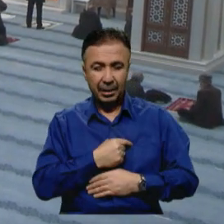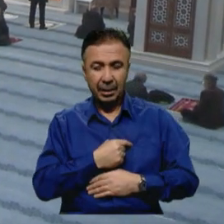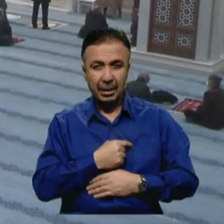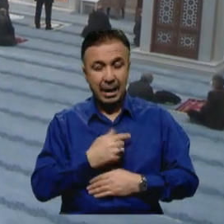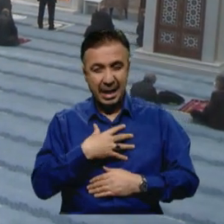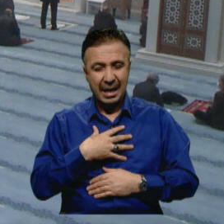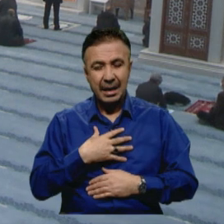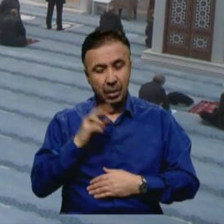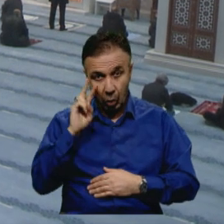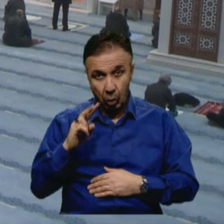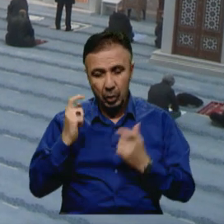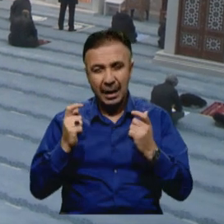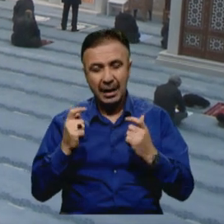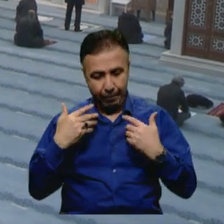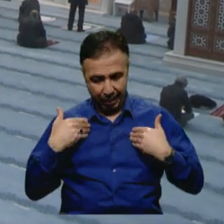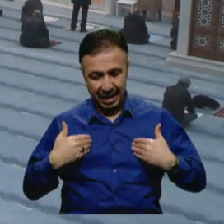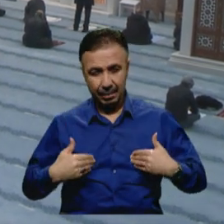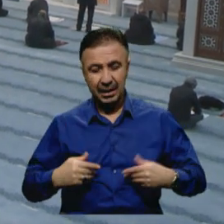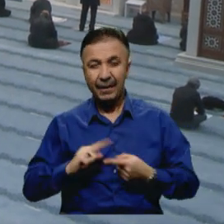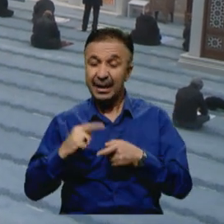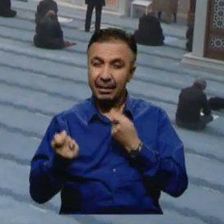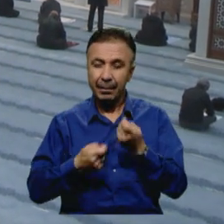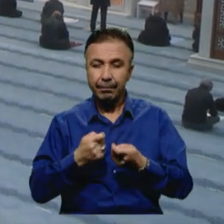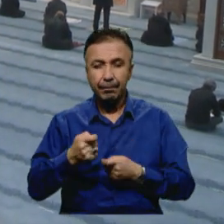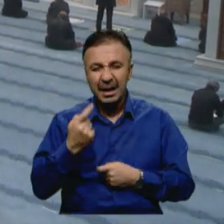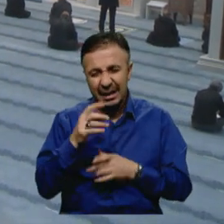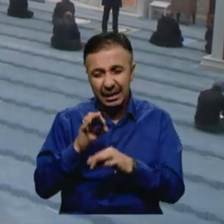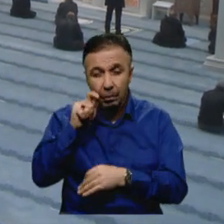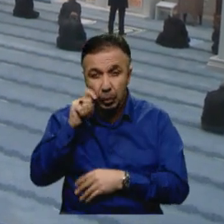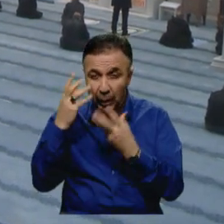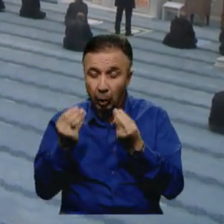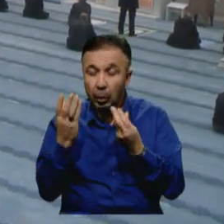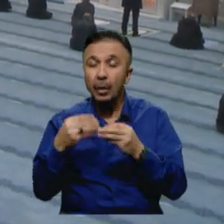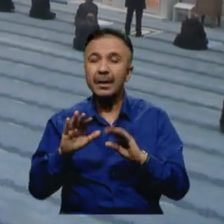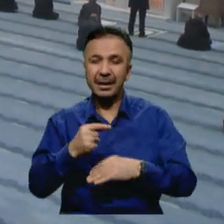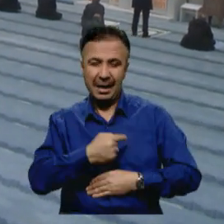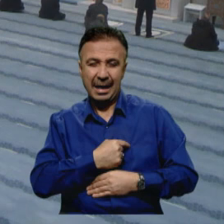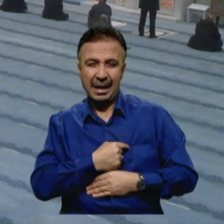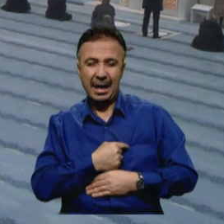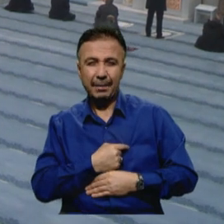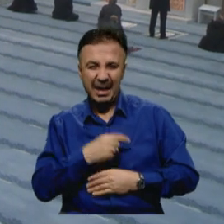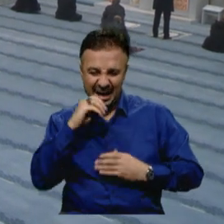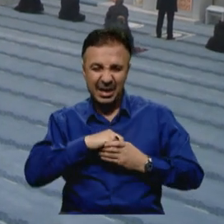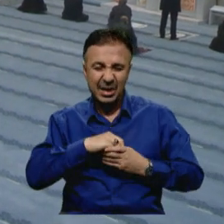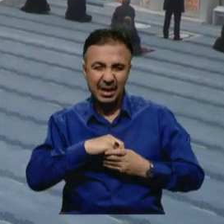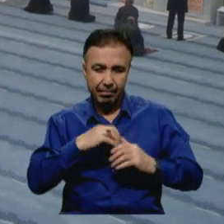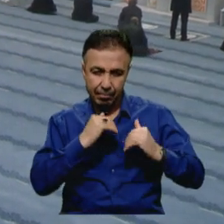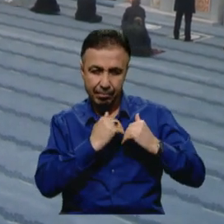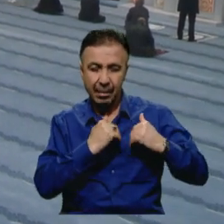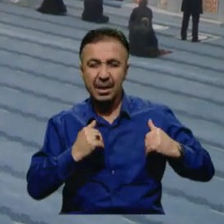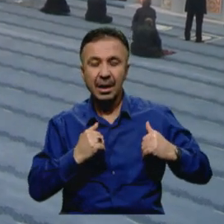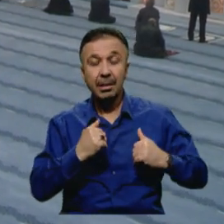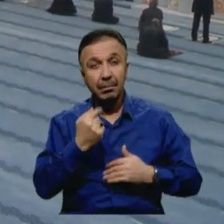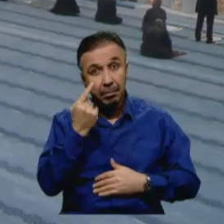ve davranışlardır. Bir insanın Müslüman olup olmadığını kalbini yararak insanların bilemeyiz. Nereden